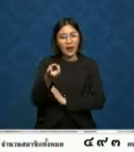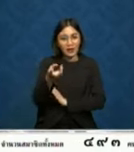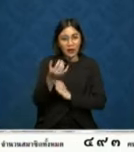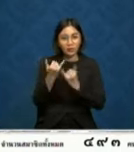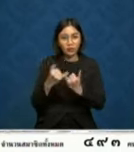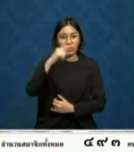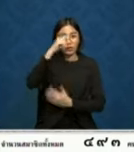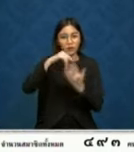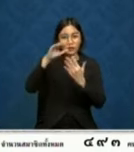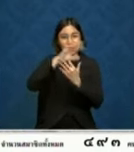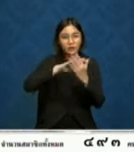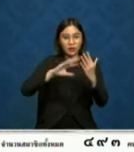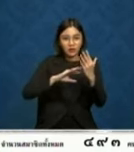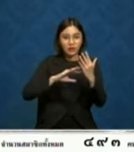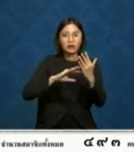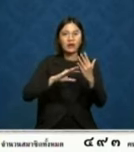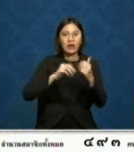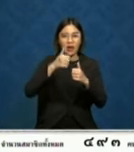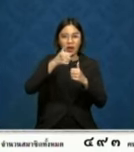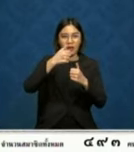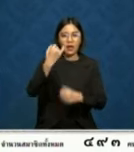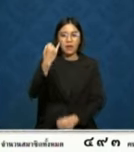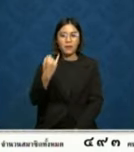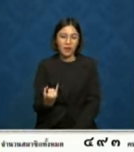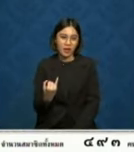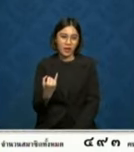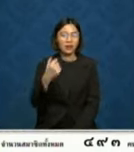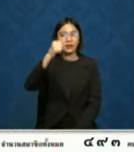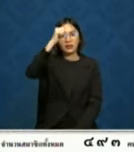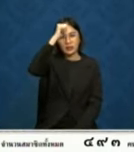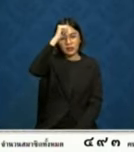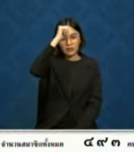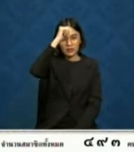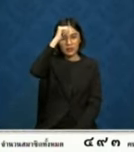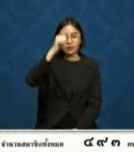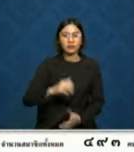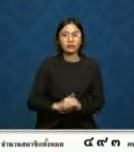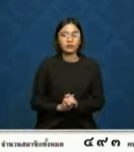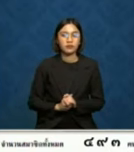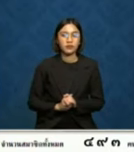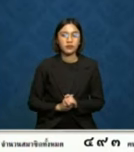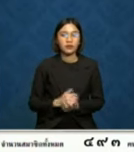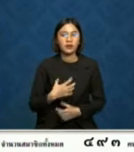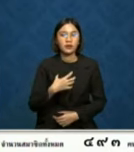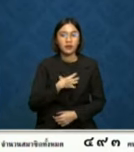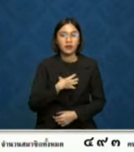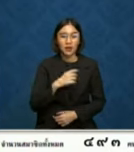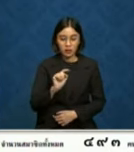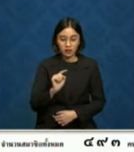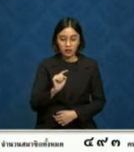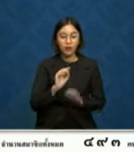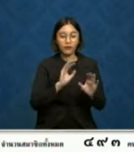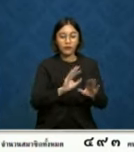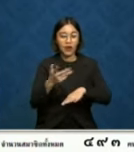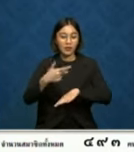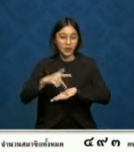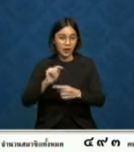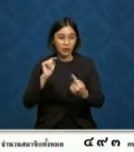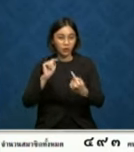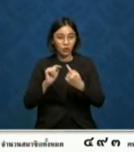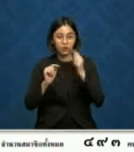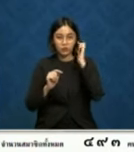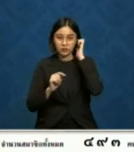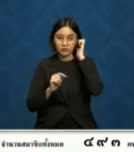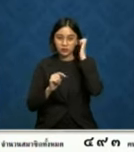ประเทศไทยเสียแชมป์การส่งออกข้าวให้กับประเทศอินเดียนะครับก็อยากจะกราบเรียนท่านประธานผ่านไปยังประธาน